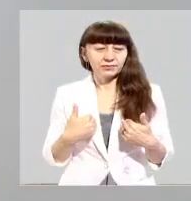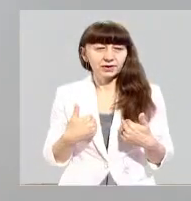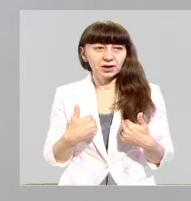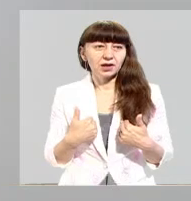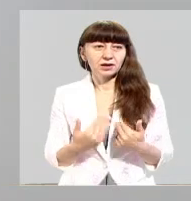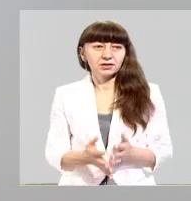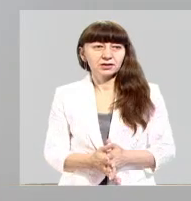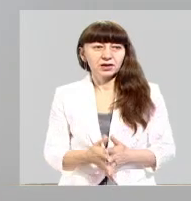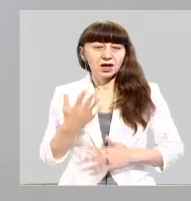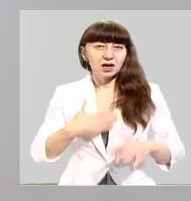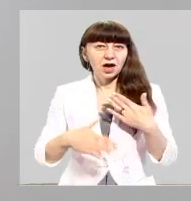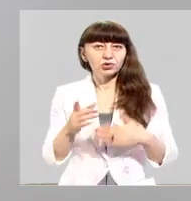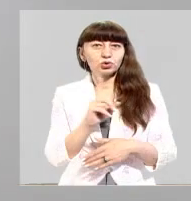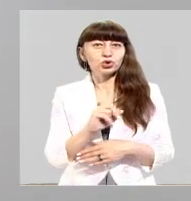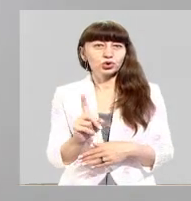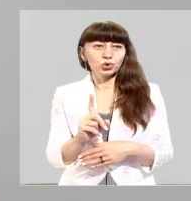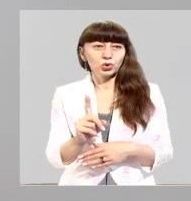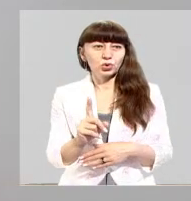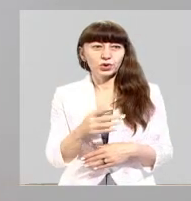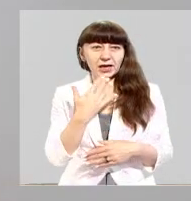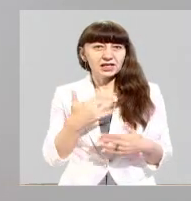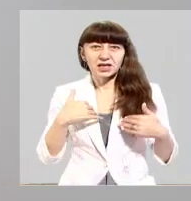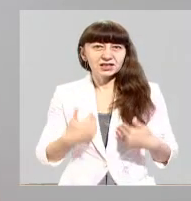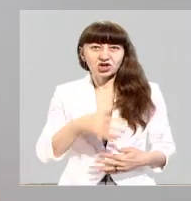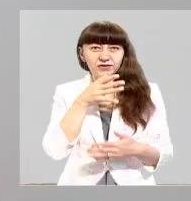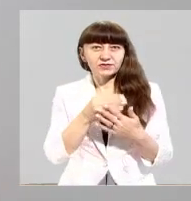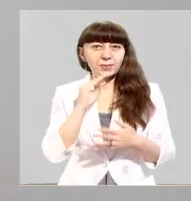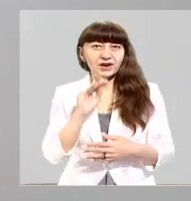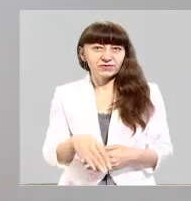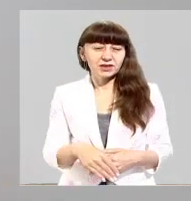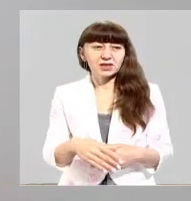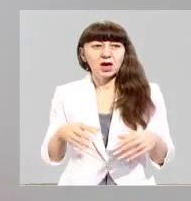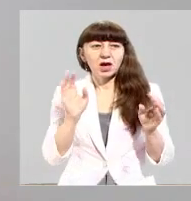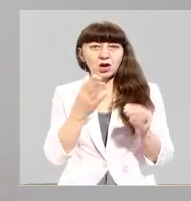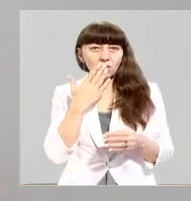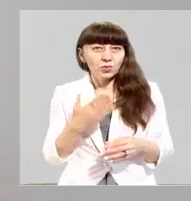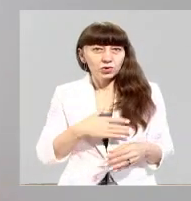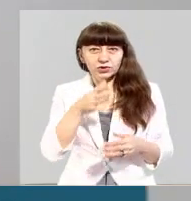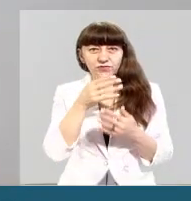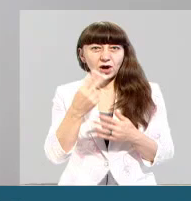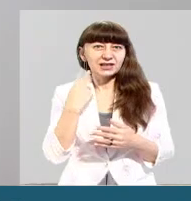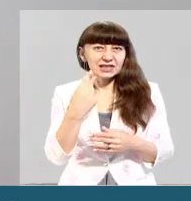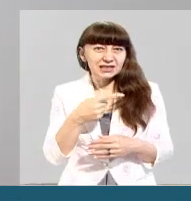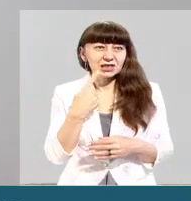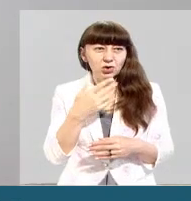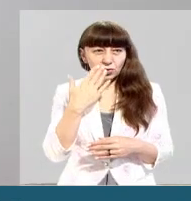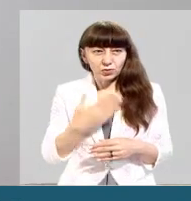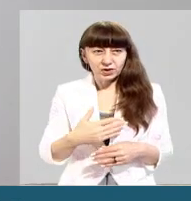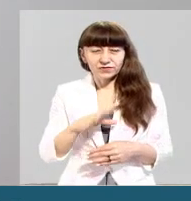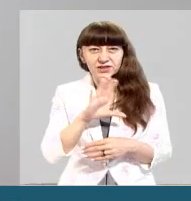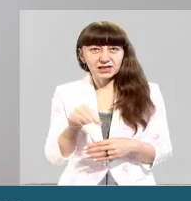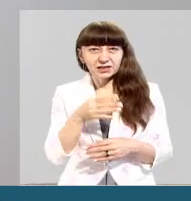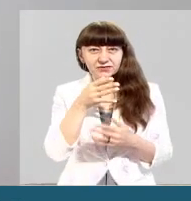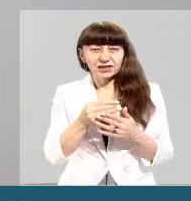наверное, радует, это то, что я не разочаровалась в своей профессии. Я также люблю свой английский язык, я также люблю всех